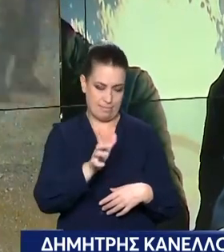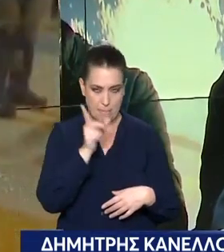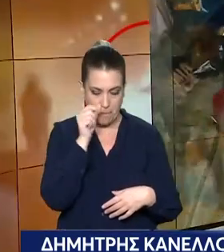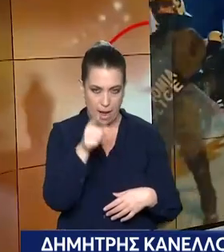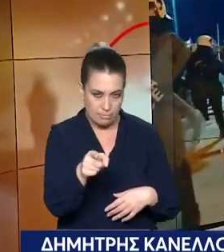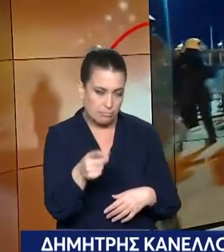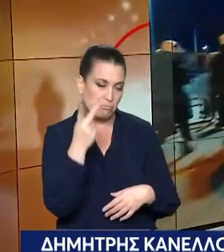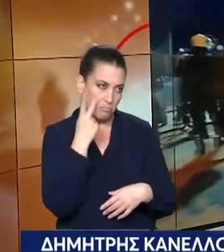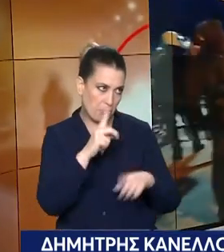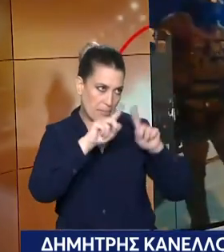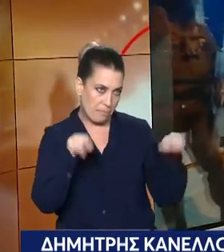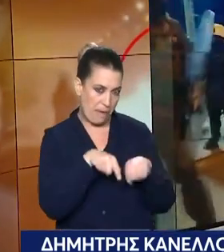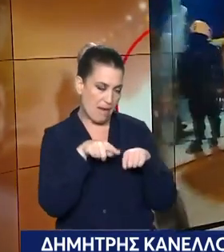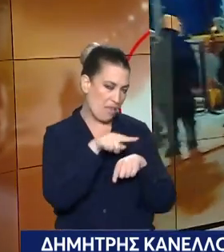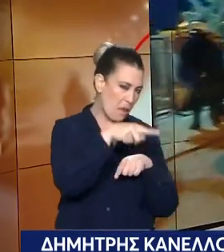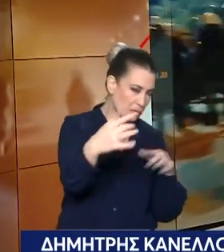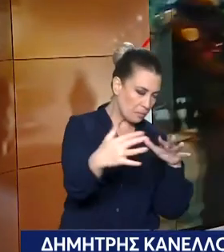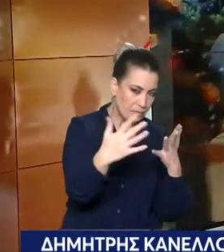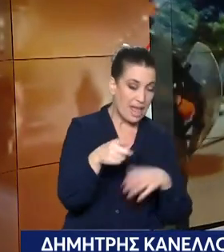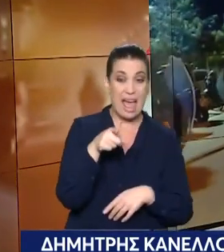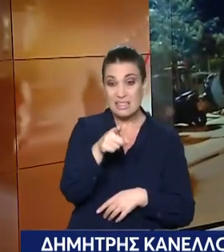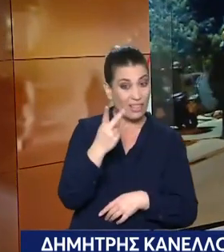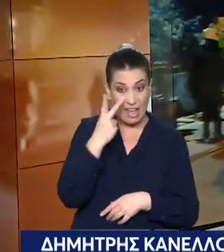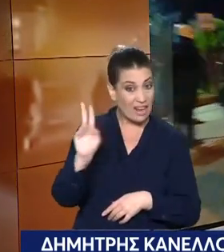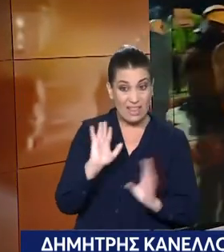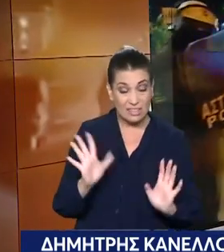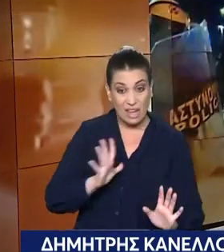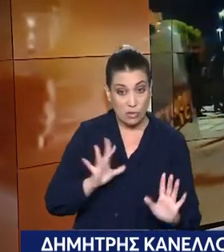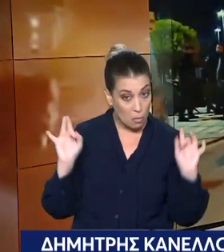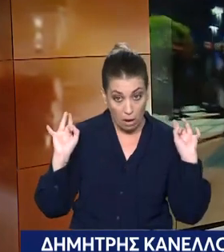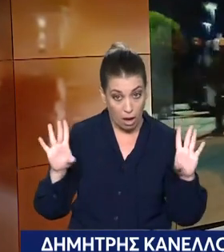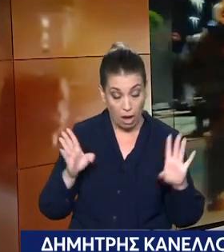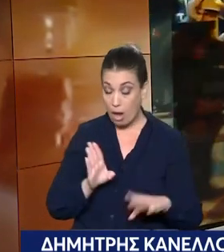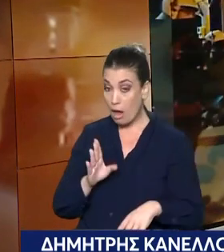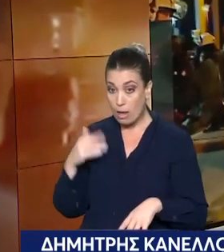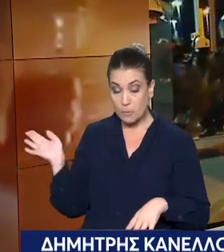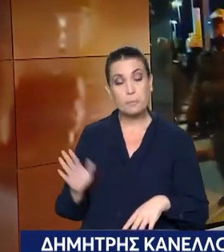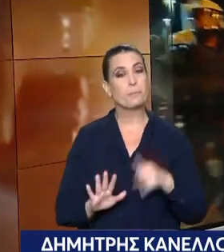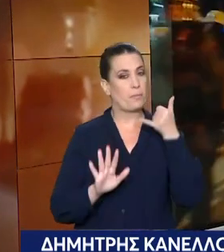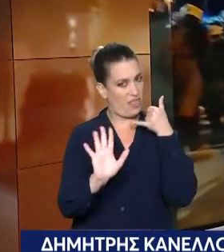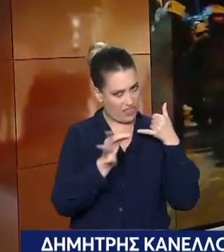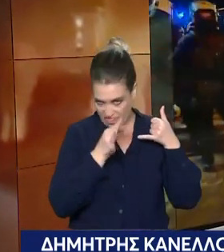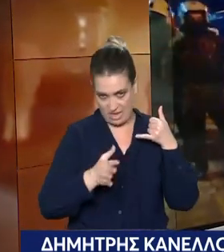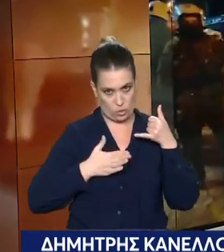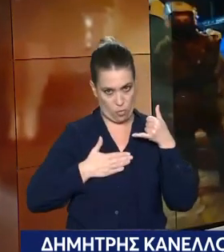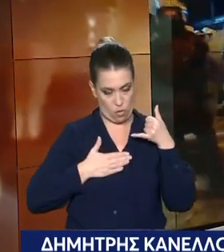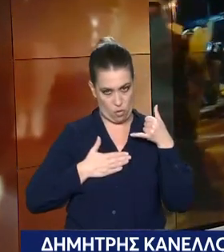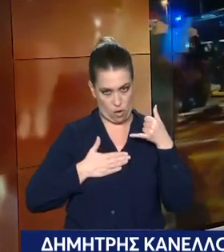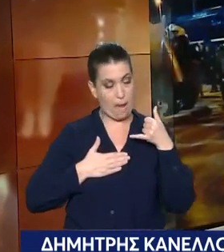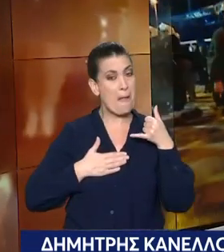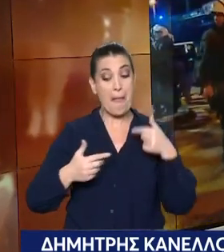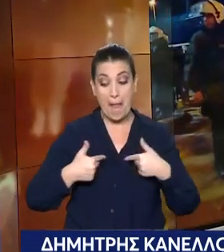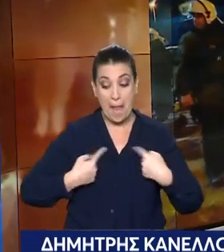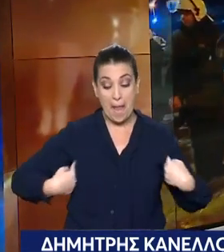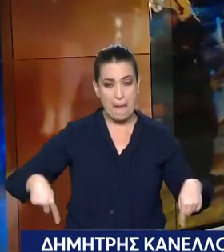στο γήπεδο. Εσείς δεν είδατε κάποιους να βγαίνουν και μετά ίσως να ξαναμπαίνουν? Να σας πω. Εμείς δεν αντιληφθήκαμε